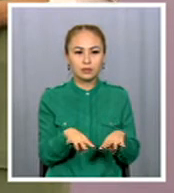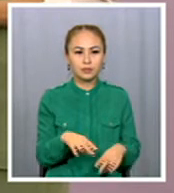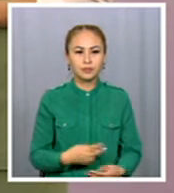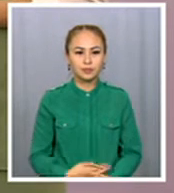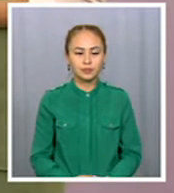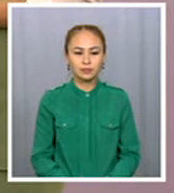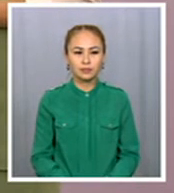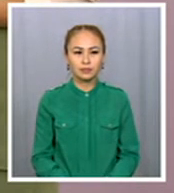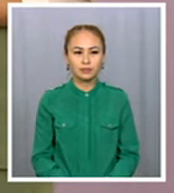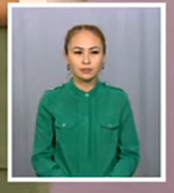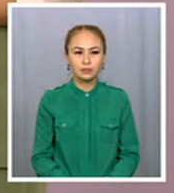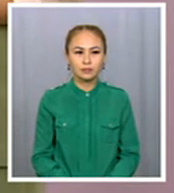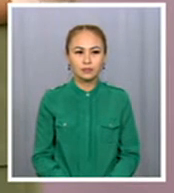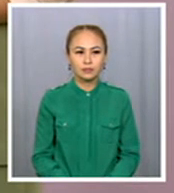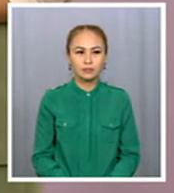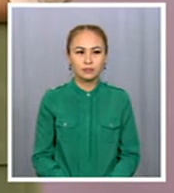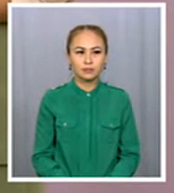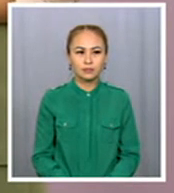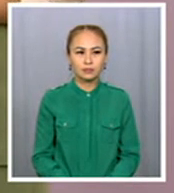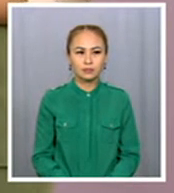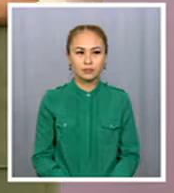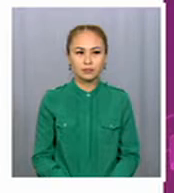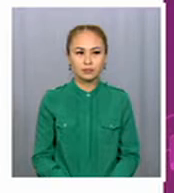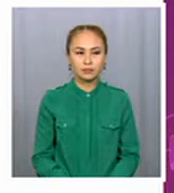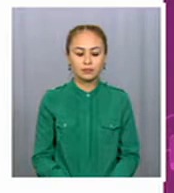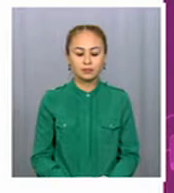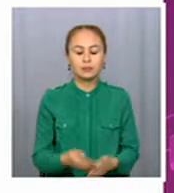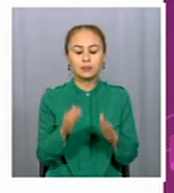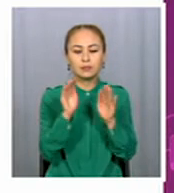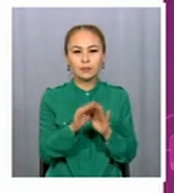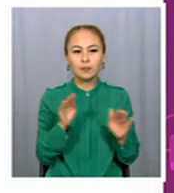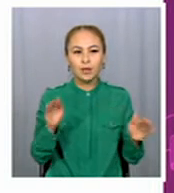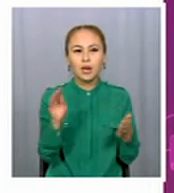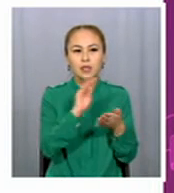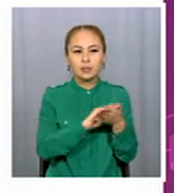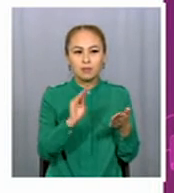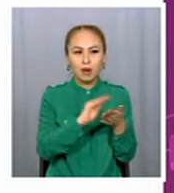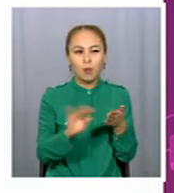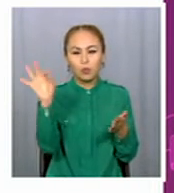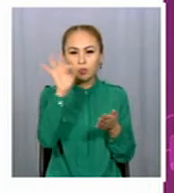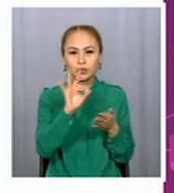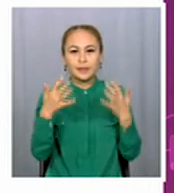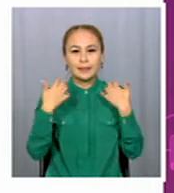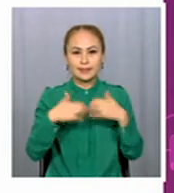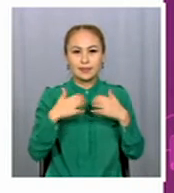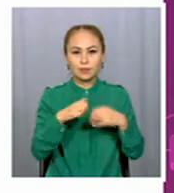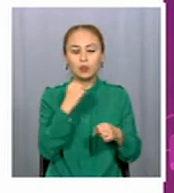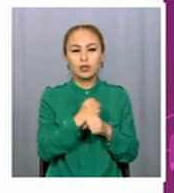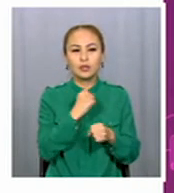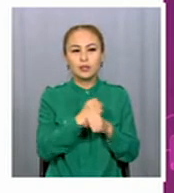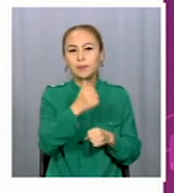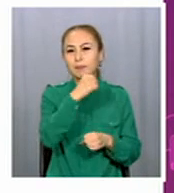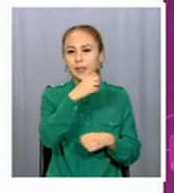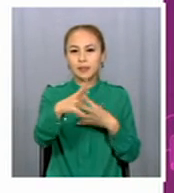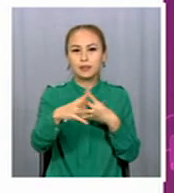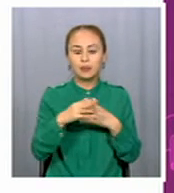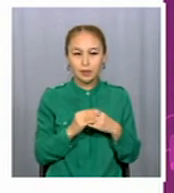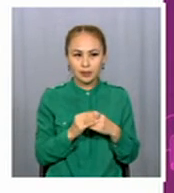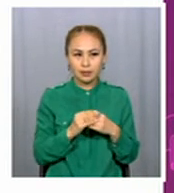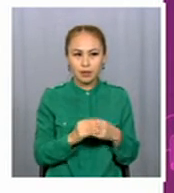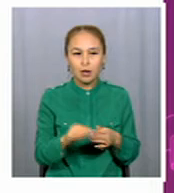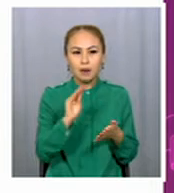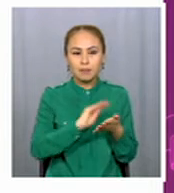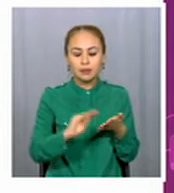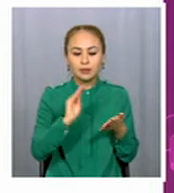келесі тапсырмаға назар аударыңдар. Балалар, сызба бойынша есеп құрастырып, мәнін бірге табайық. Мәтінді